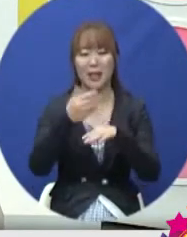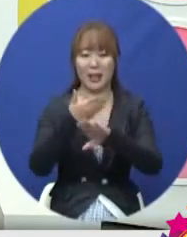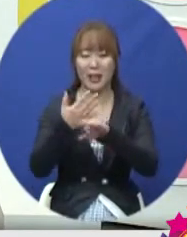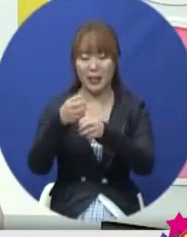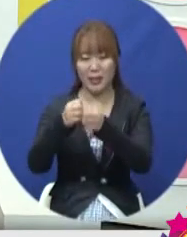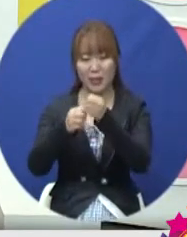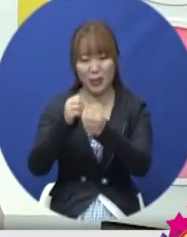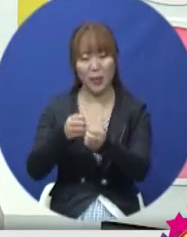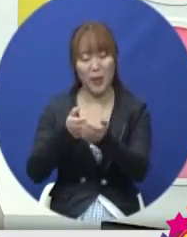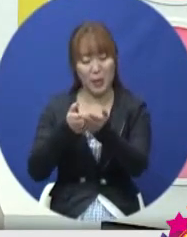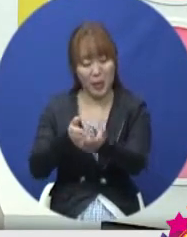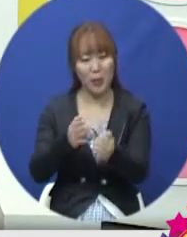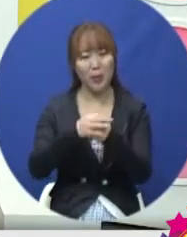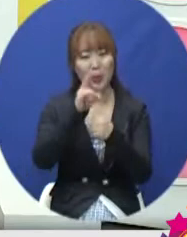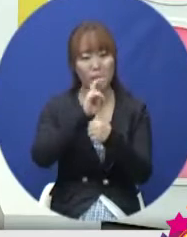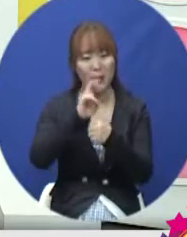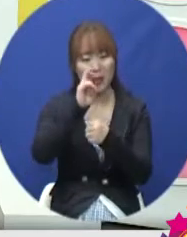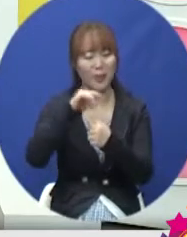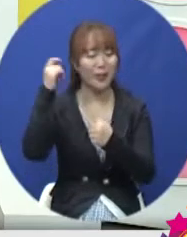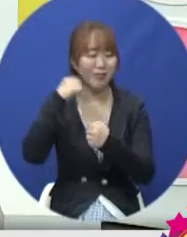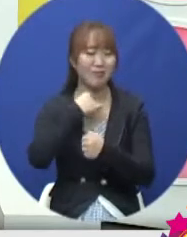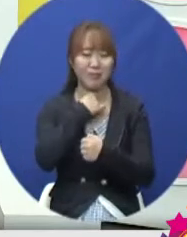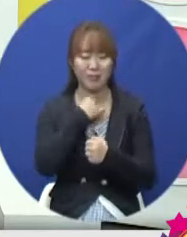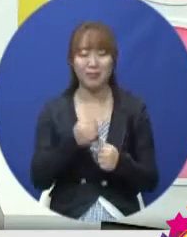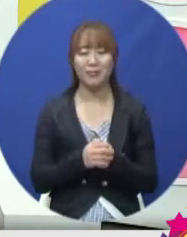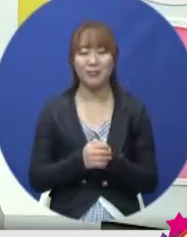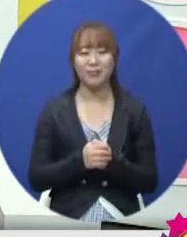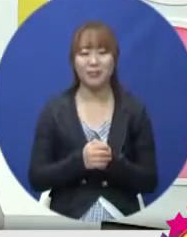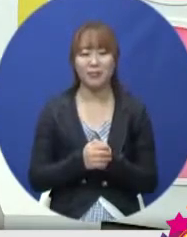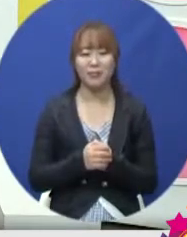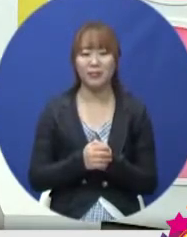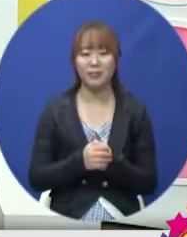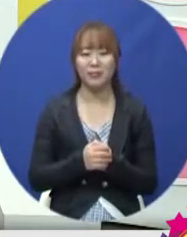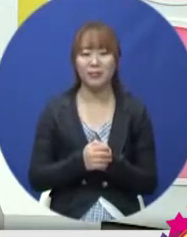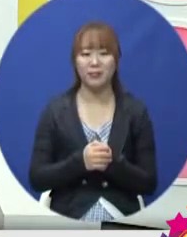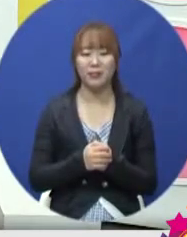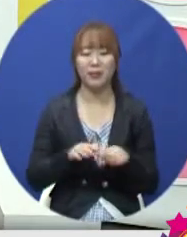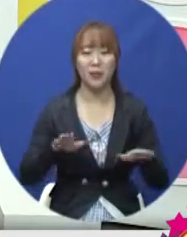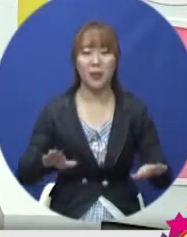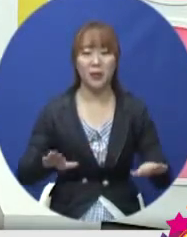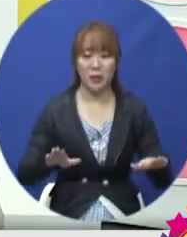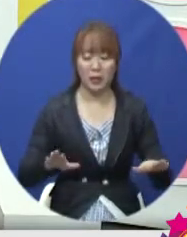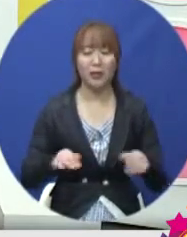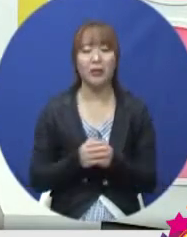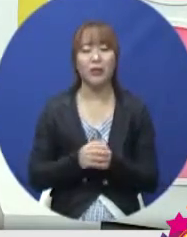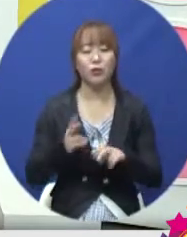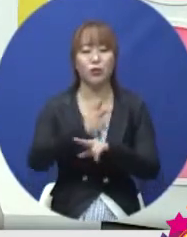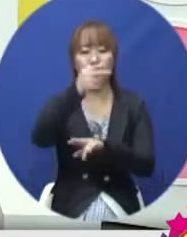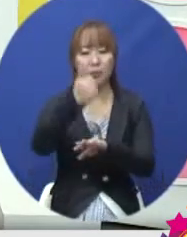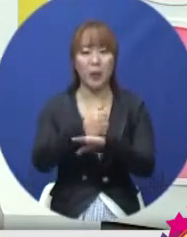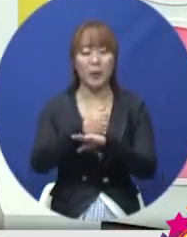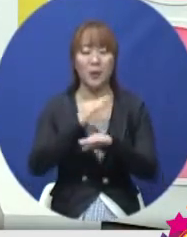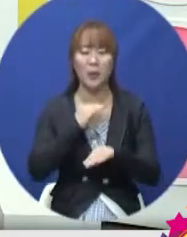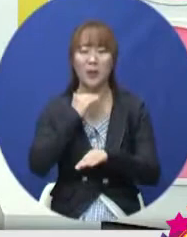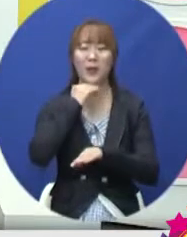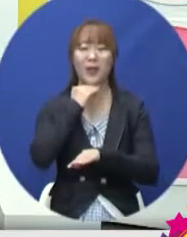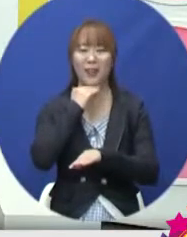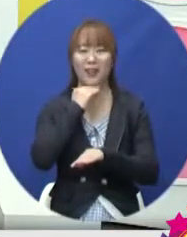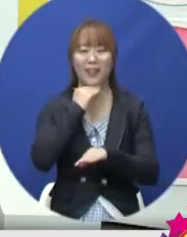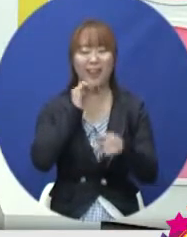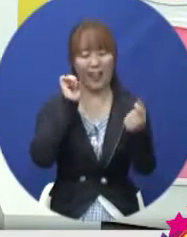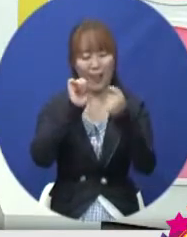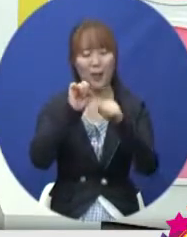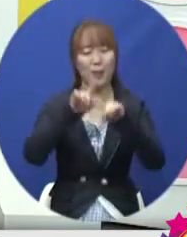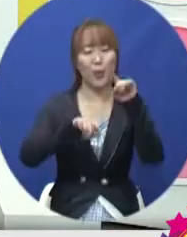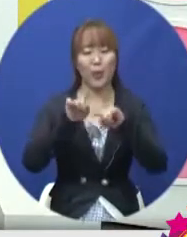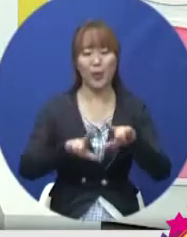시도 좀 청하고 아버님의 노래도 청하도록 하겠고요. 듣도록 하겠습니다. 네, 자 오늘은 네. 주말을 목전에 두고 있는